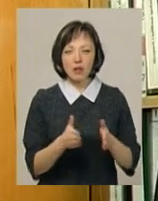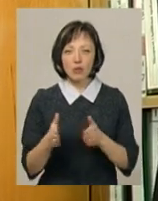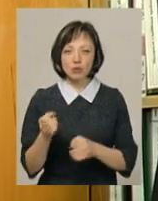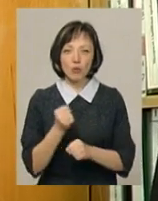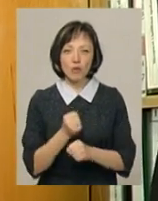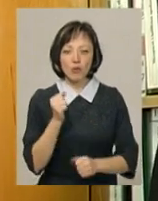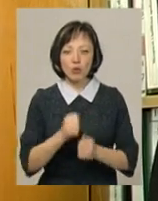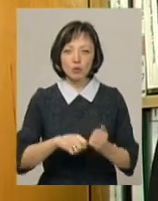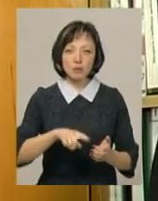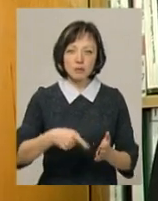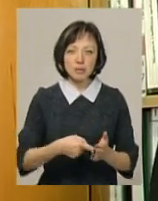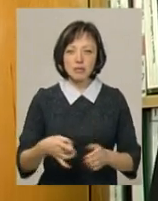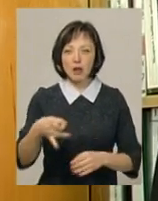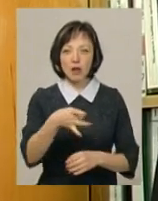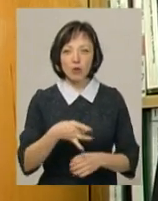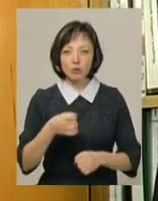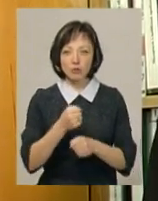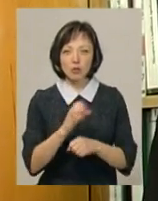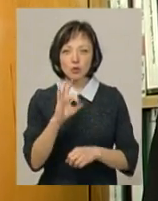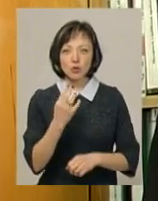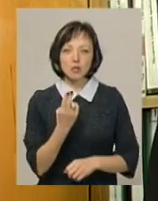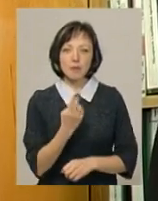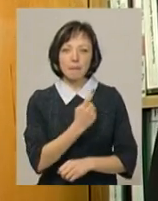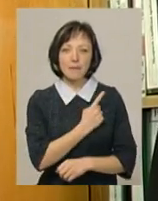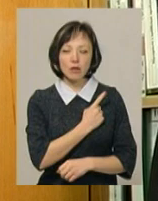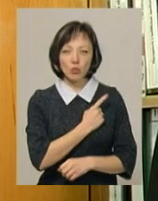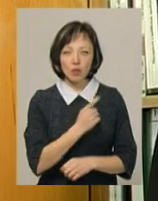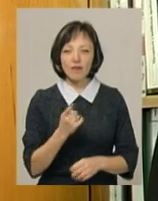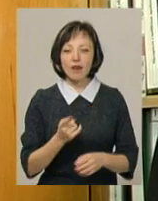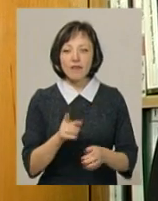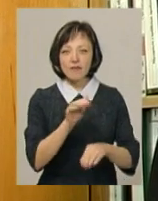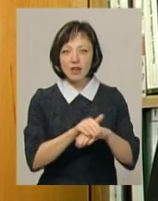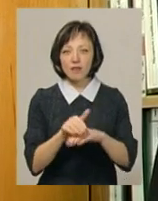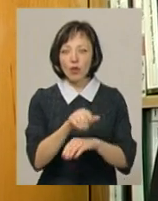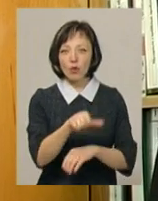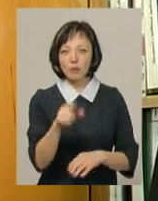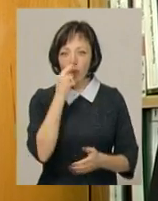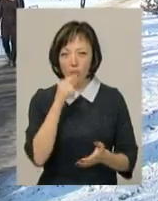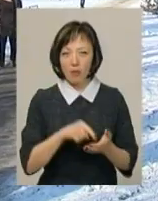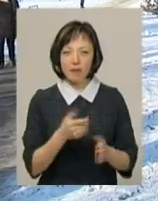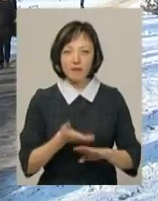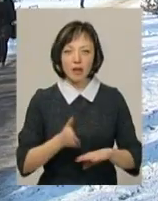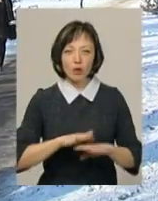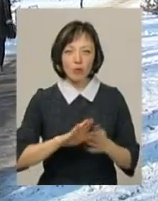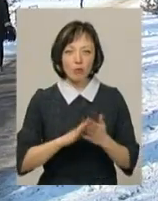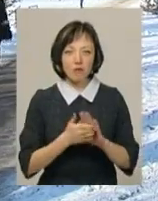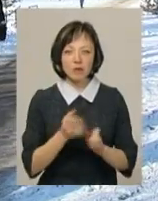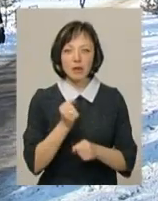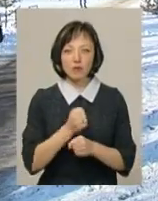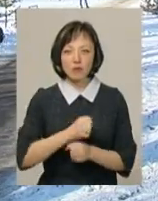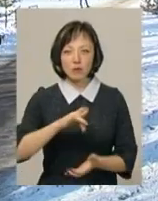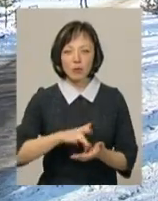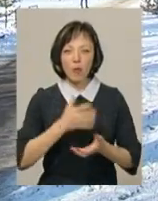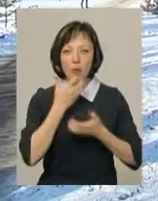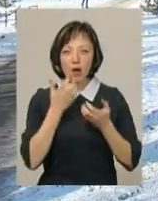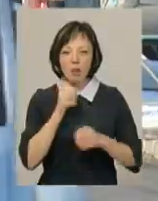в кожному місті і районі роботу соціальних патрулів для виявлення осіб, які попали в складні умови. Працюватимуть пункти обігріву,